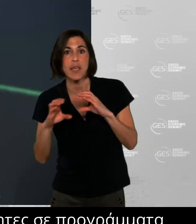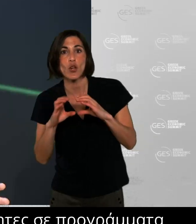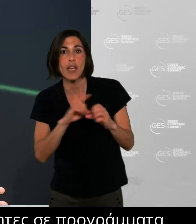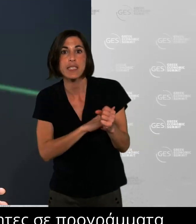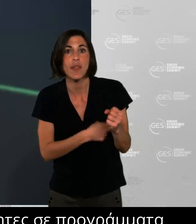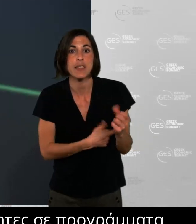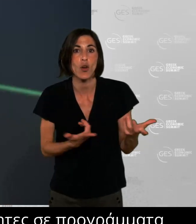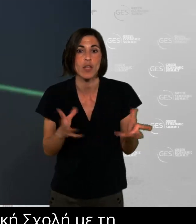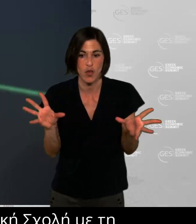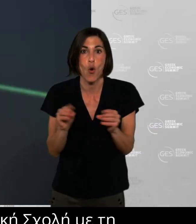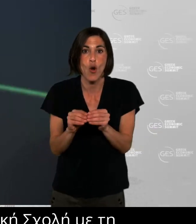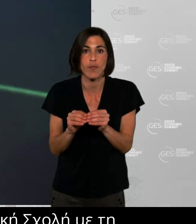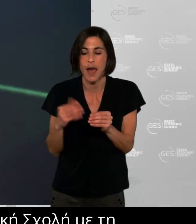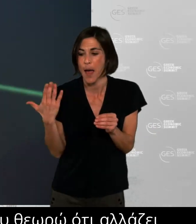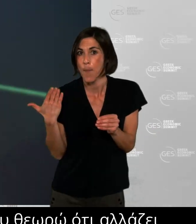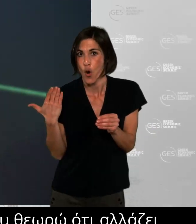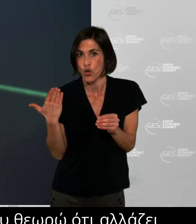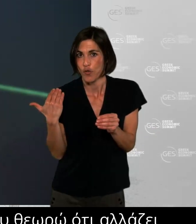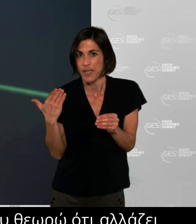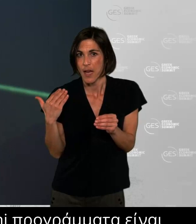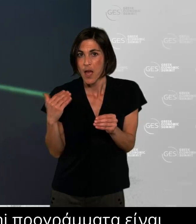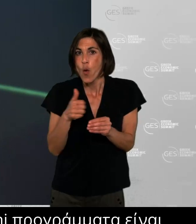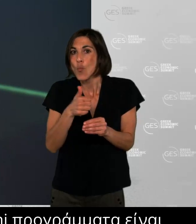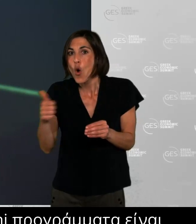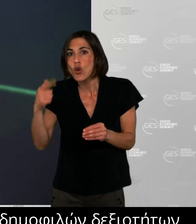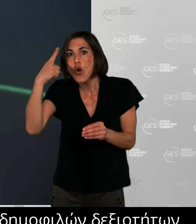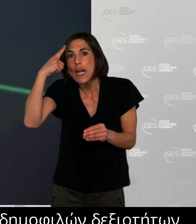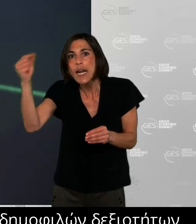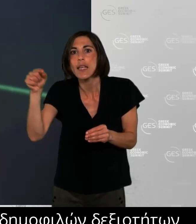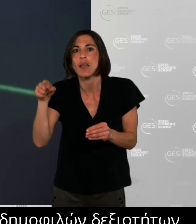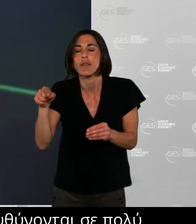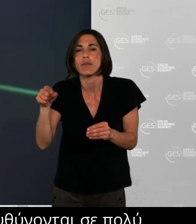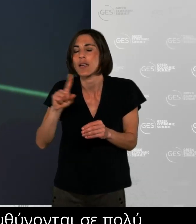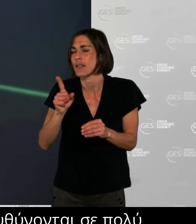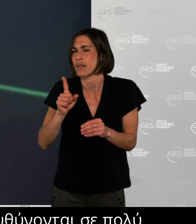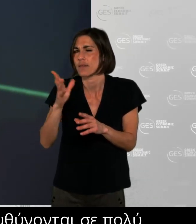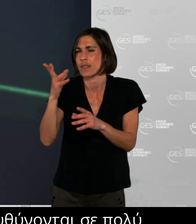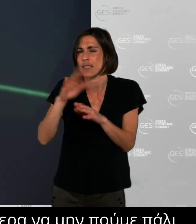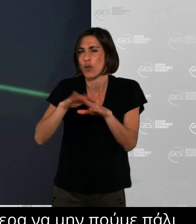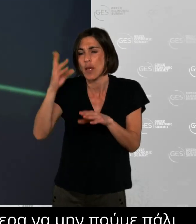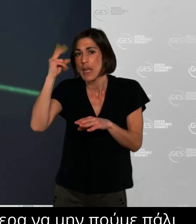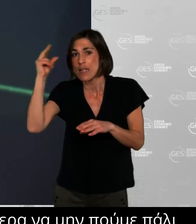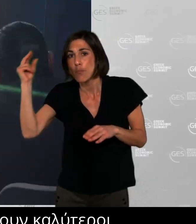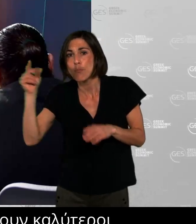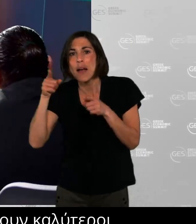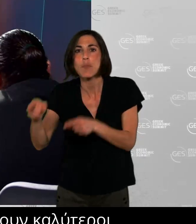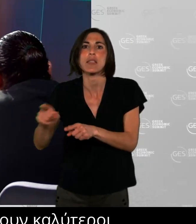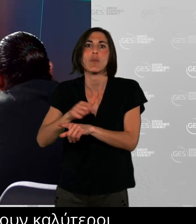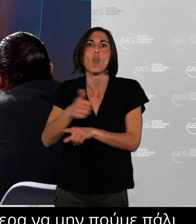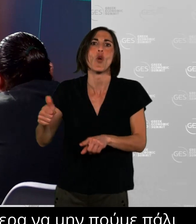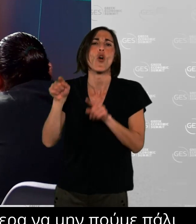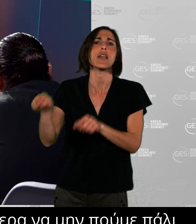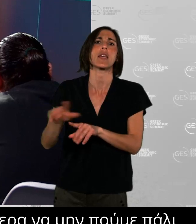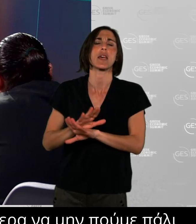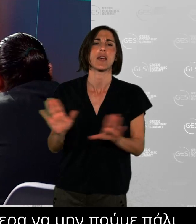μέχρι πρόσφατα, διδασκόντουσαν μόνο στην τριτοβάθμια, σε κάποια προπτυχιακά προγράμματα και κυρίως σε μεταπτυχιακά προγράμματα σε επίπεδο MBA.